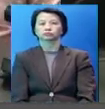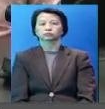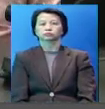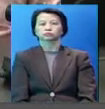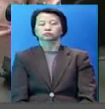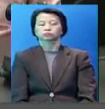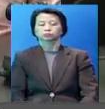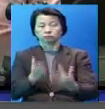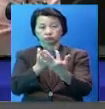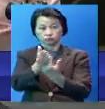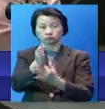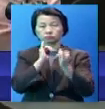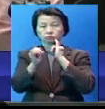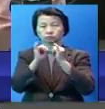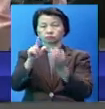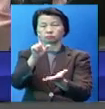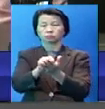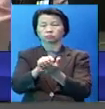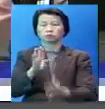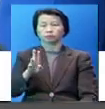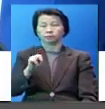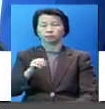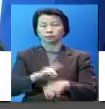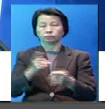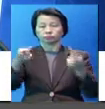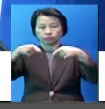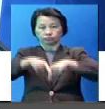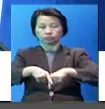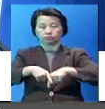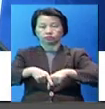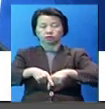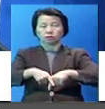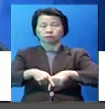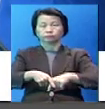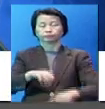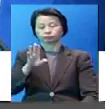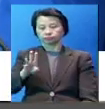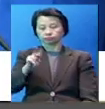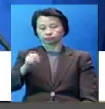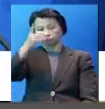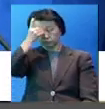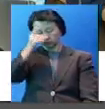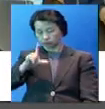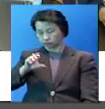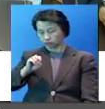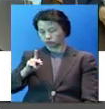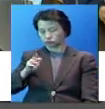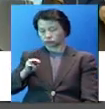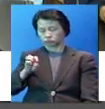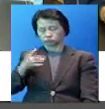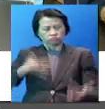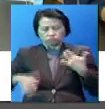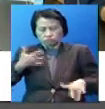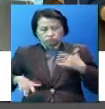Dalam pada itu, menerusi sidang media khas BN di Pejabat UMNO bahagian Kota Raja Kelang, calon BN Dato' Lokman Nor Adam menafikan